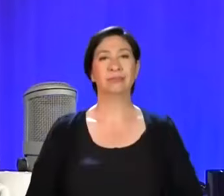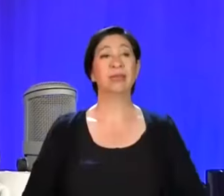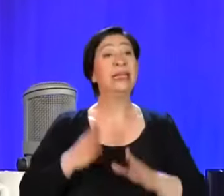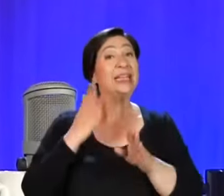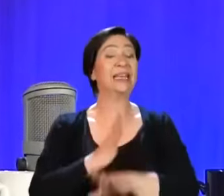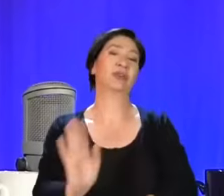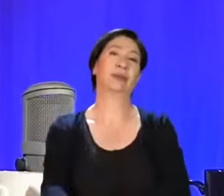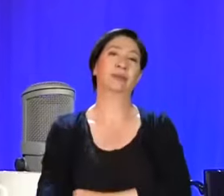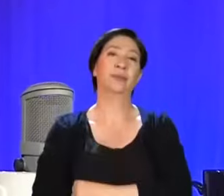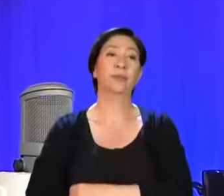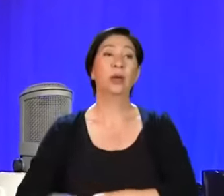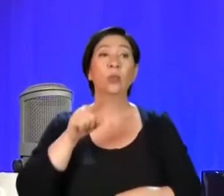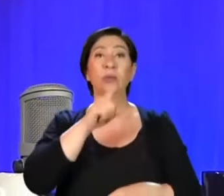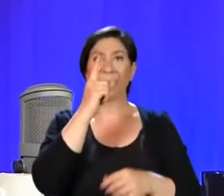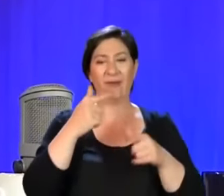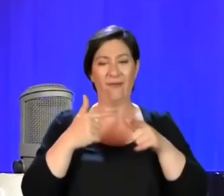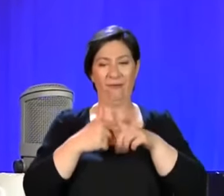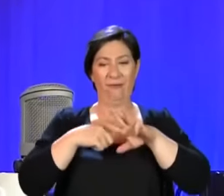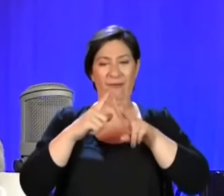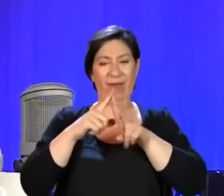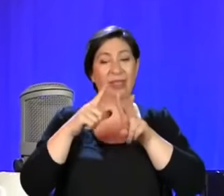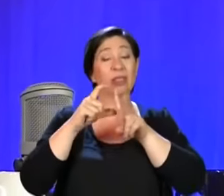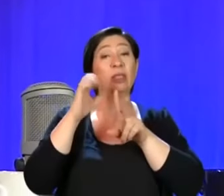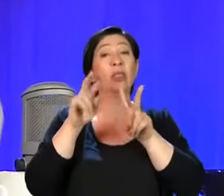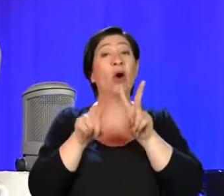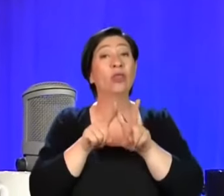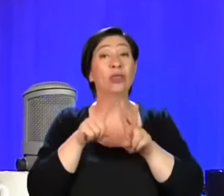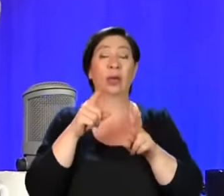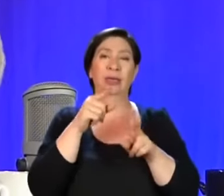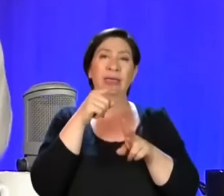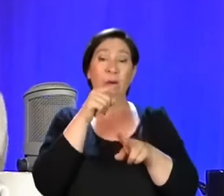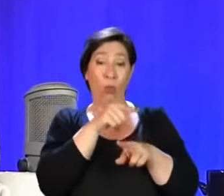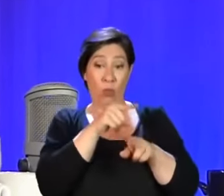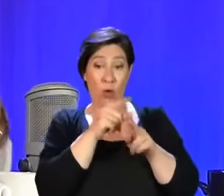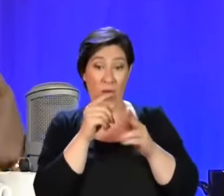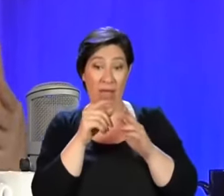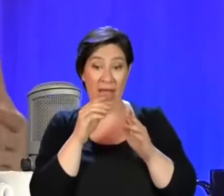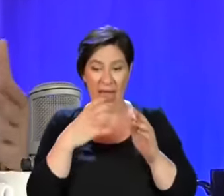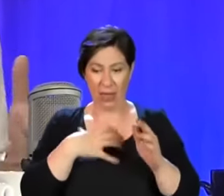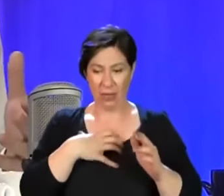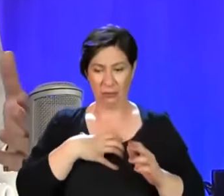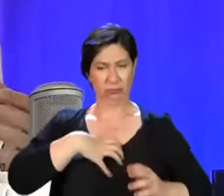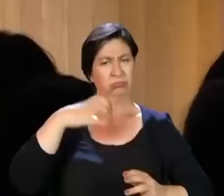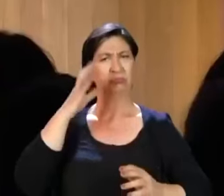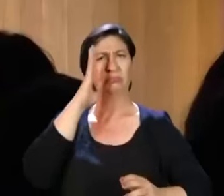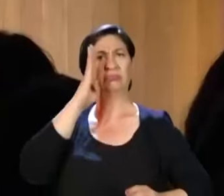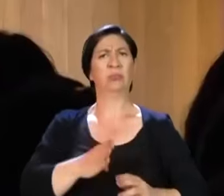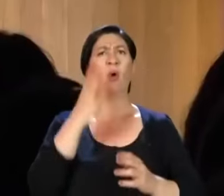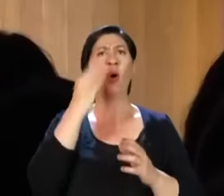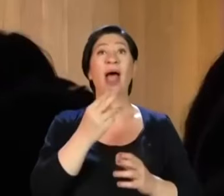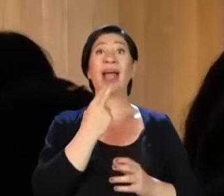kaydırdığımda peki burada bir roman Bu da bu domine eden kadın